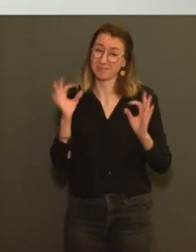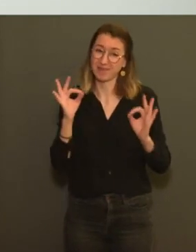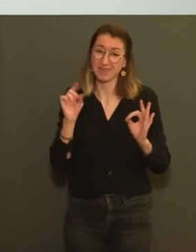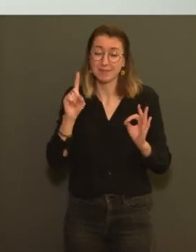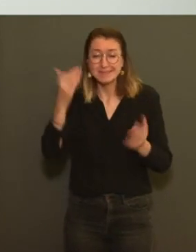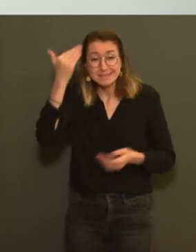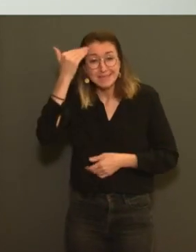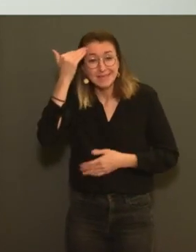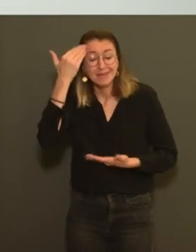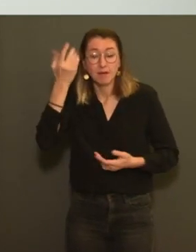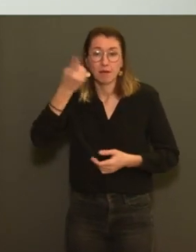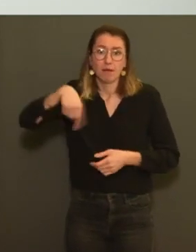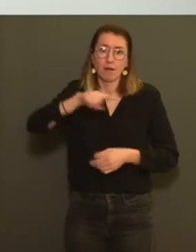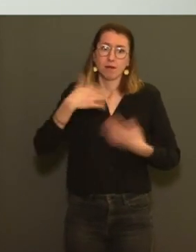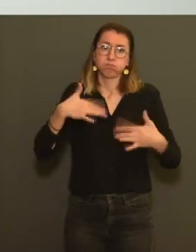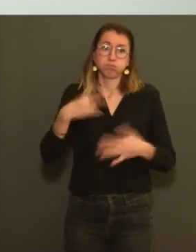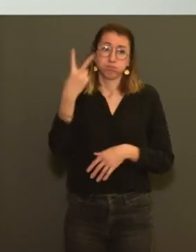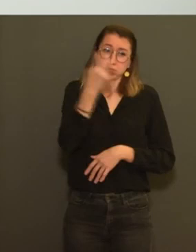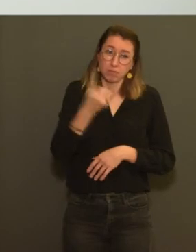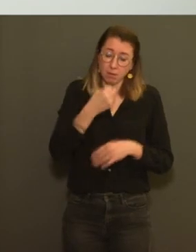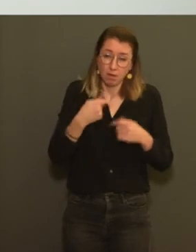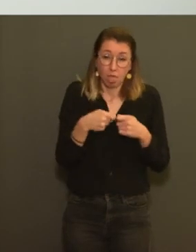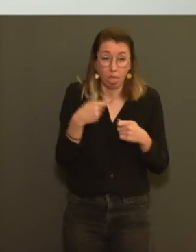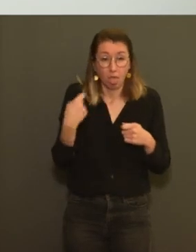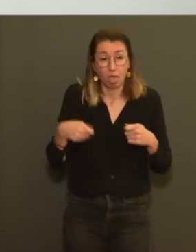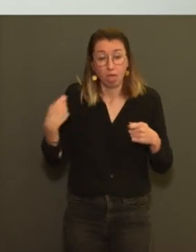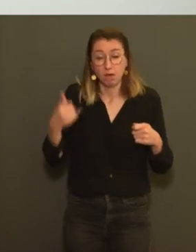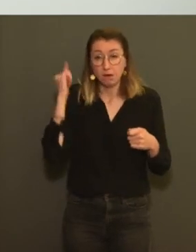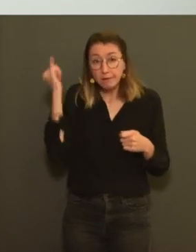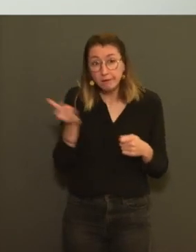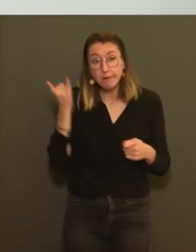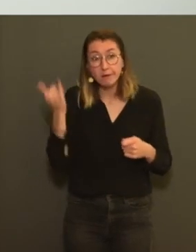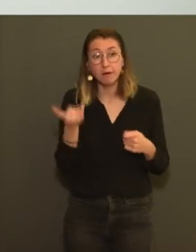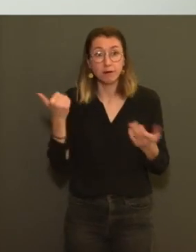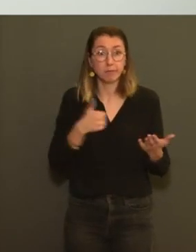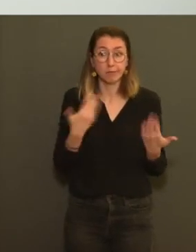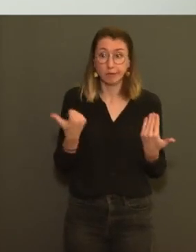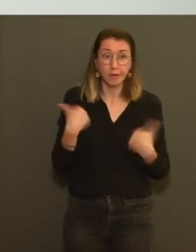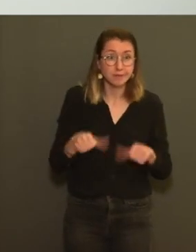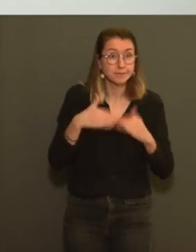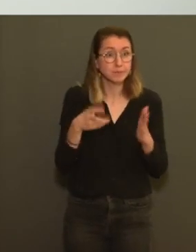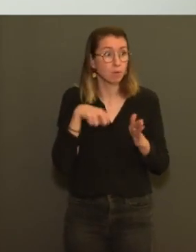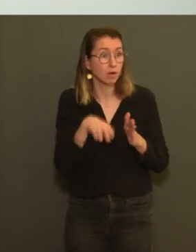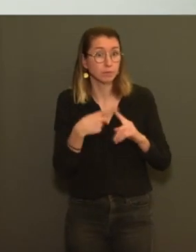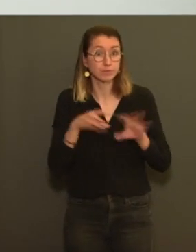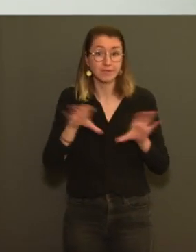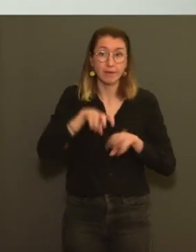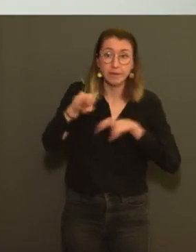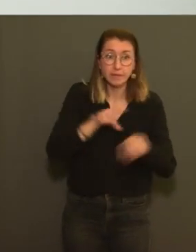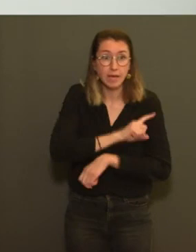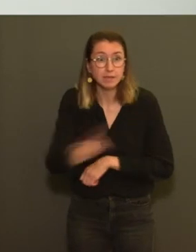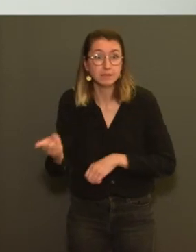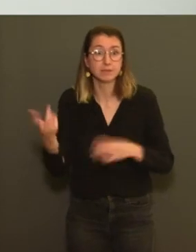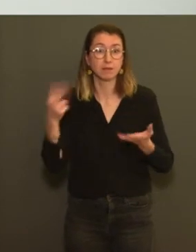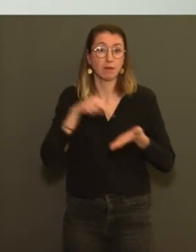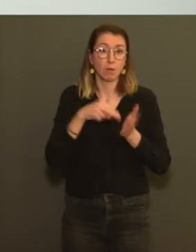un impact personnel, de stress, ça a un impact économique également aussi. Il a donc été choisi de